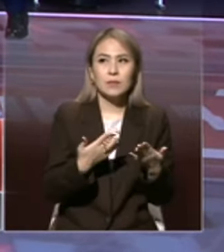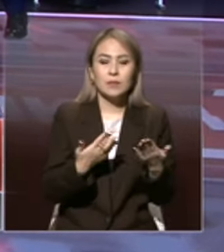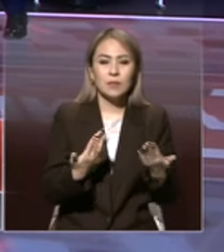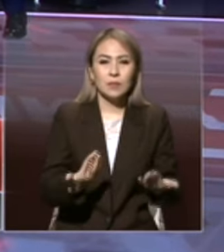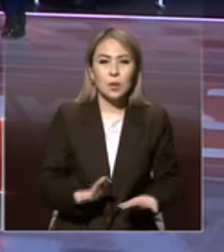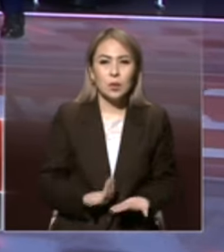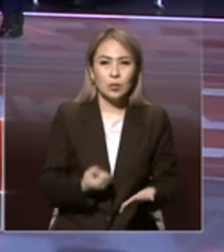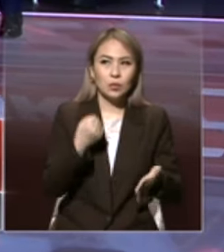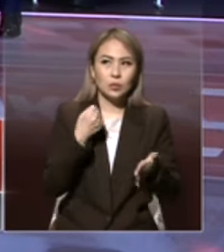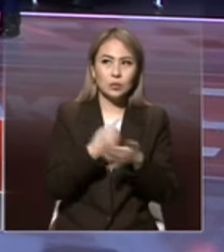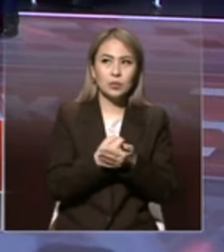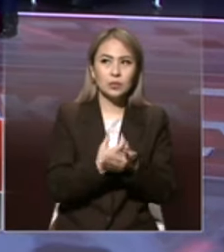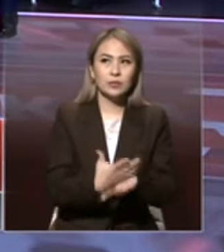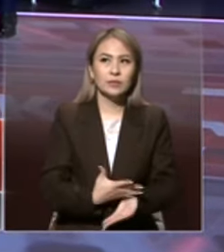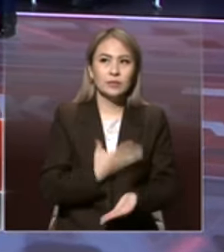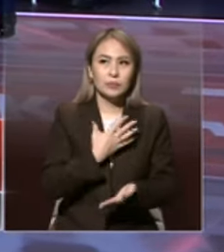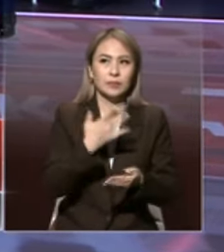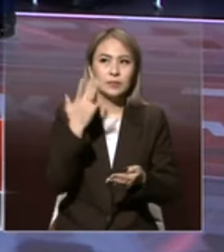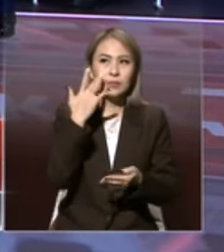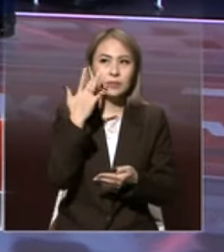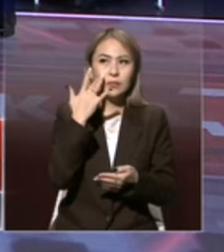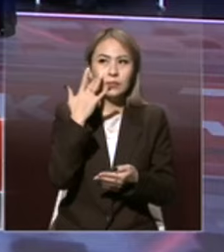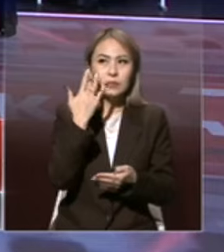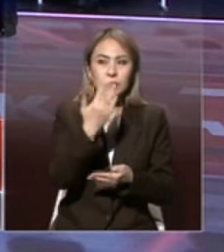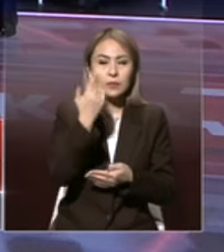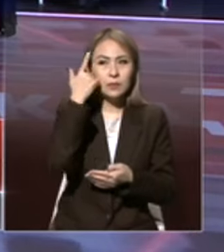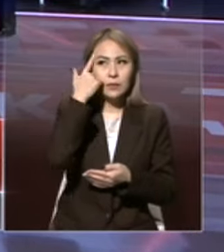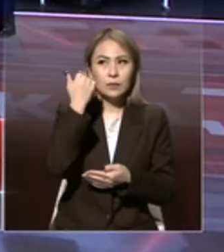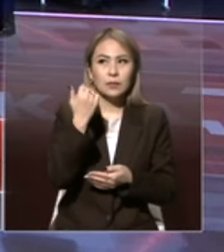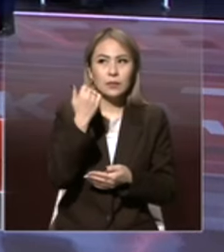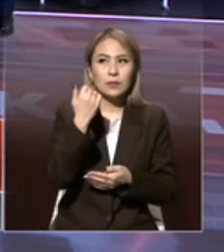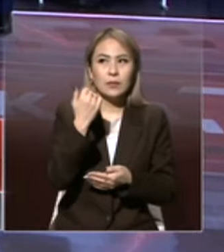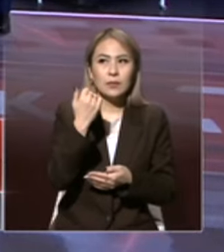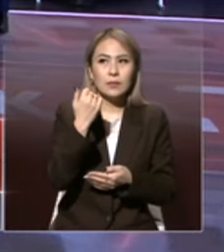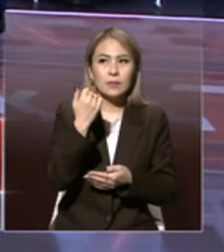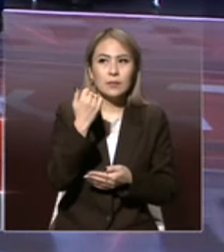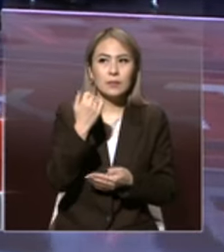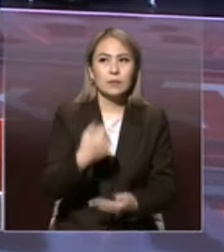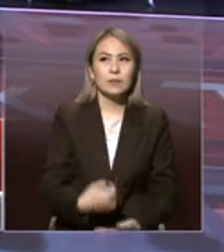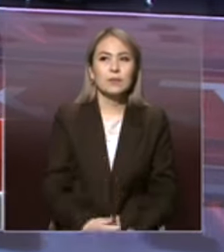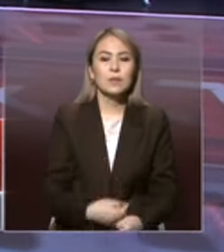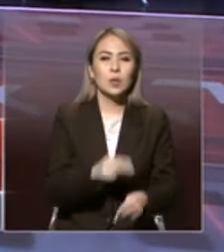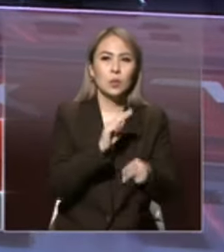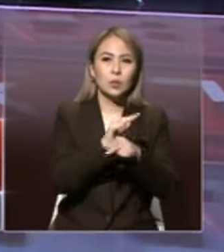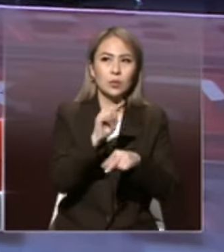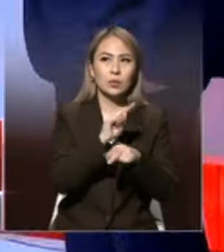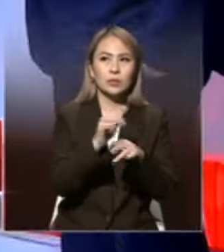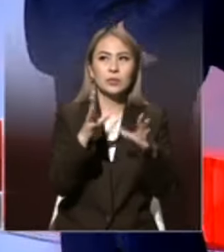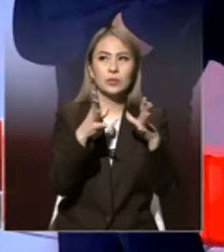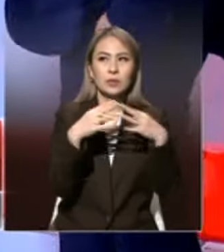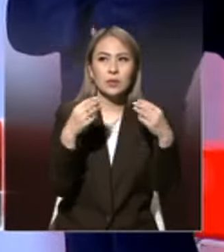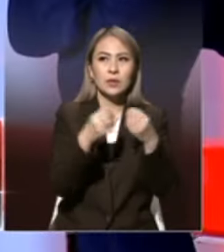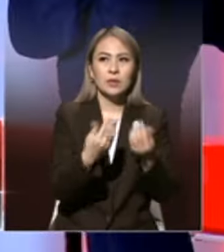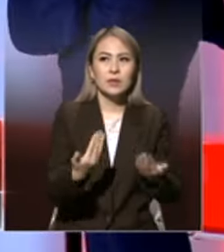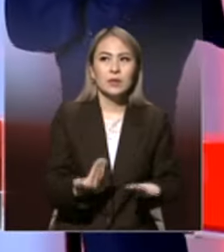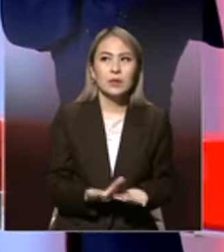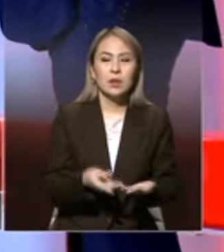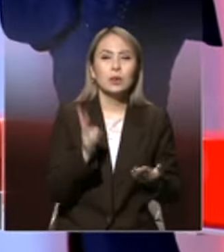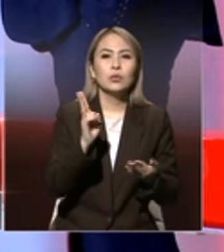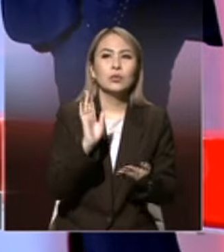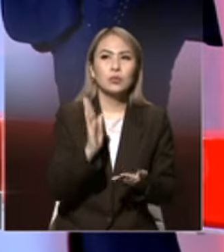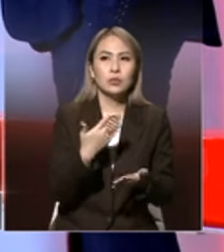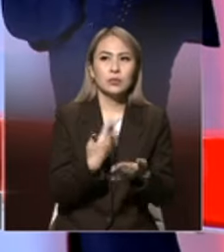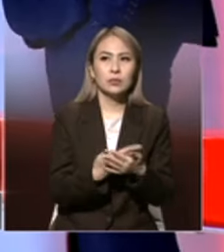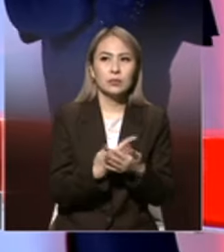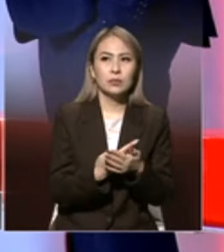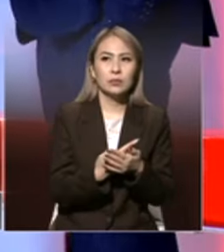бойы жаңағы эмоционалдық қысым қалып барады. Білесің ғой енді. Солай. Біріншісі оқытып отбасылық өмірге дайындау. Отбасылық өмірге кім дайындайды мысалға? Сіз